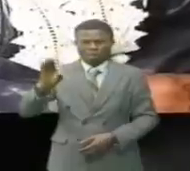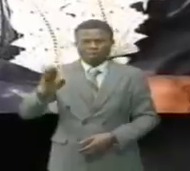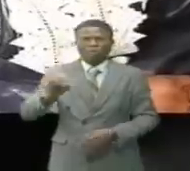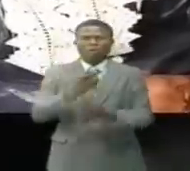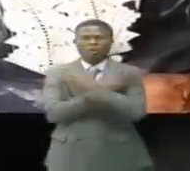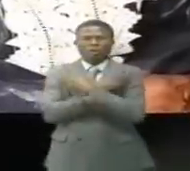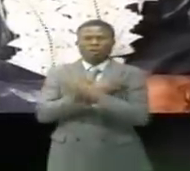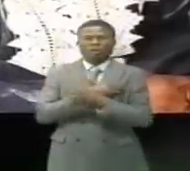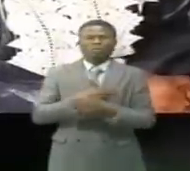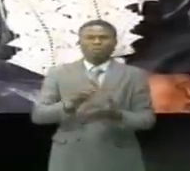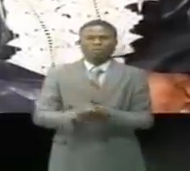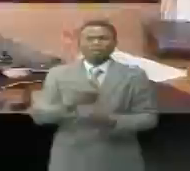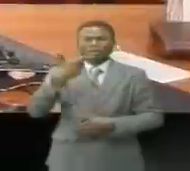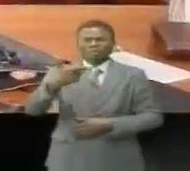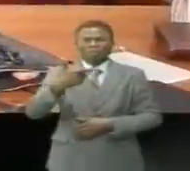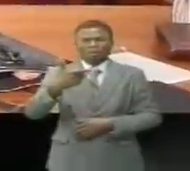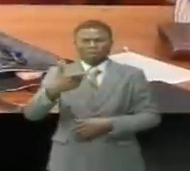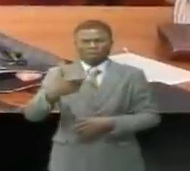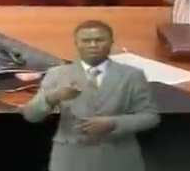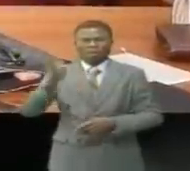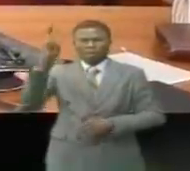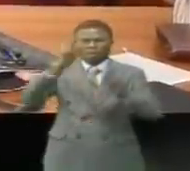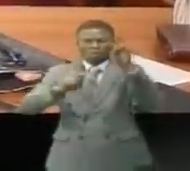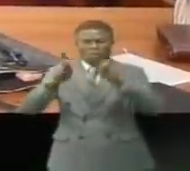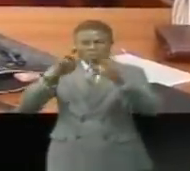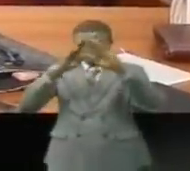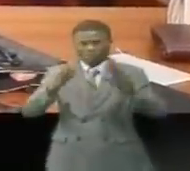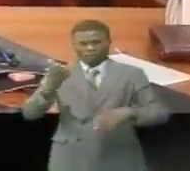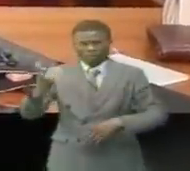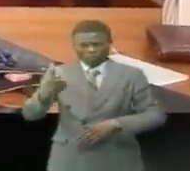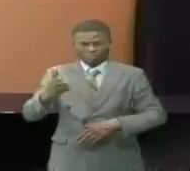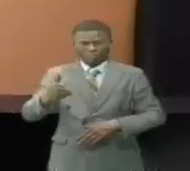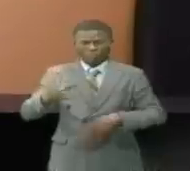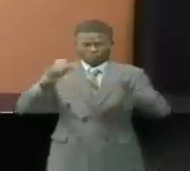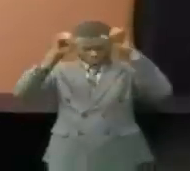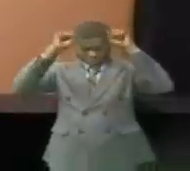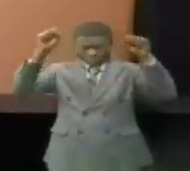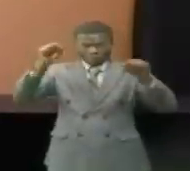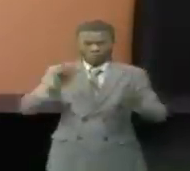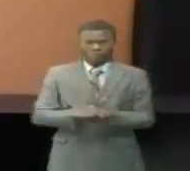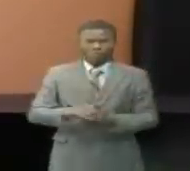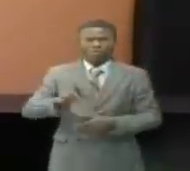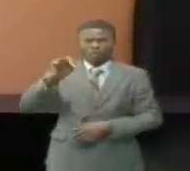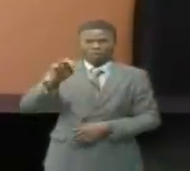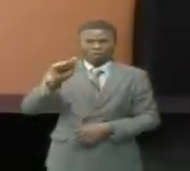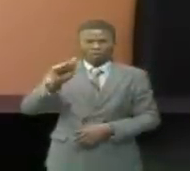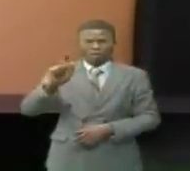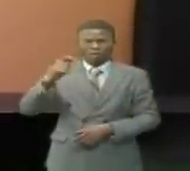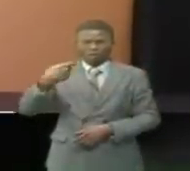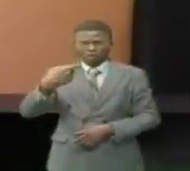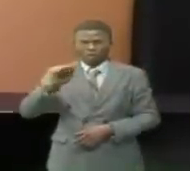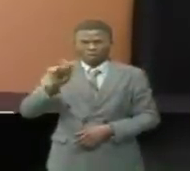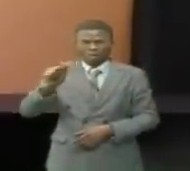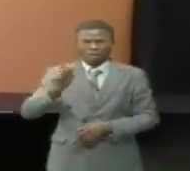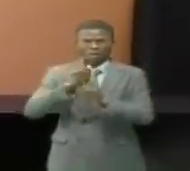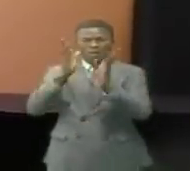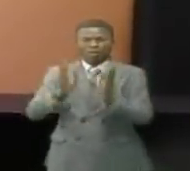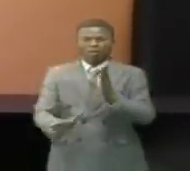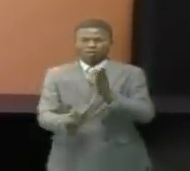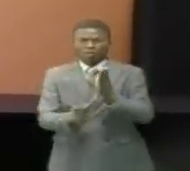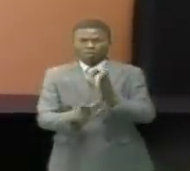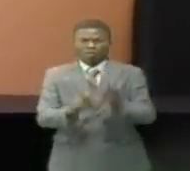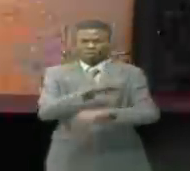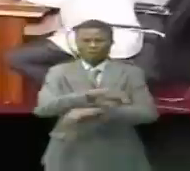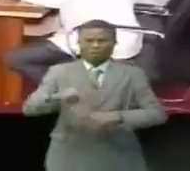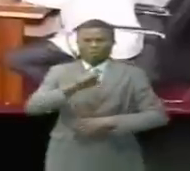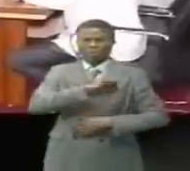s'est réunie mardi dans la salle Kivu au Palais du Peuple sous la présidence de l'honorable Nathalie Boulassung, rapporteur adjoint du